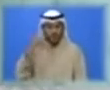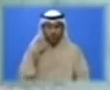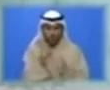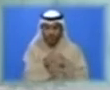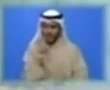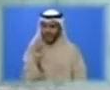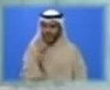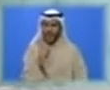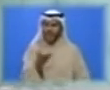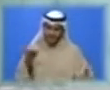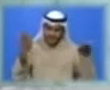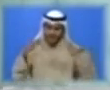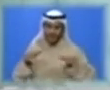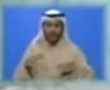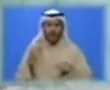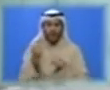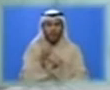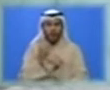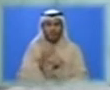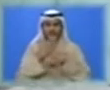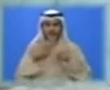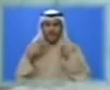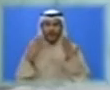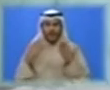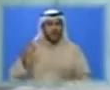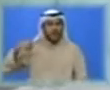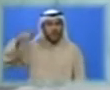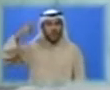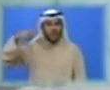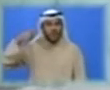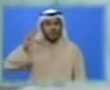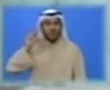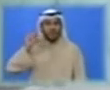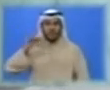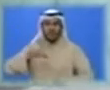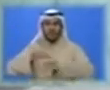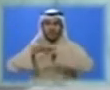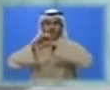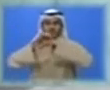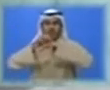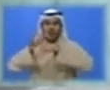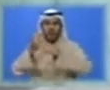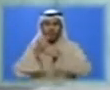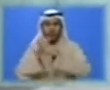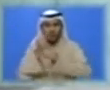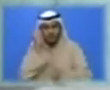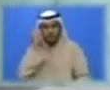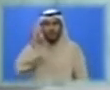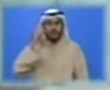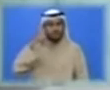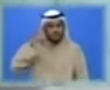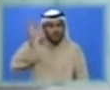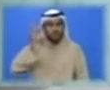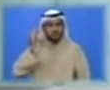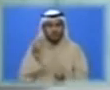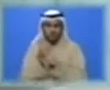يجب أن ينظر إلى العمل الخيري على أنه بيبني الإنسان الإيجابي السليم